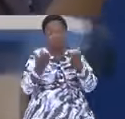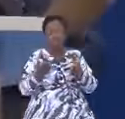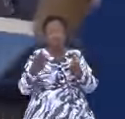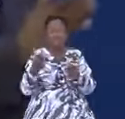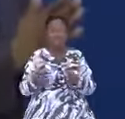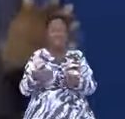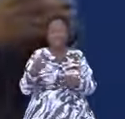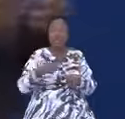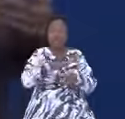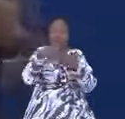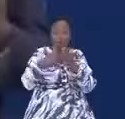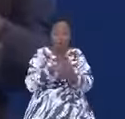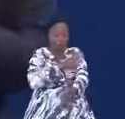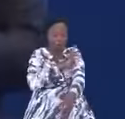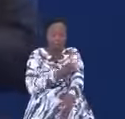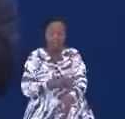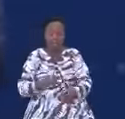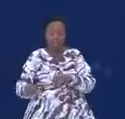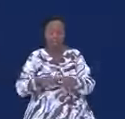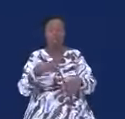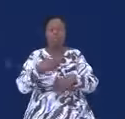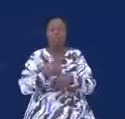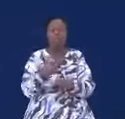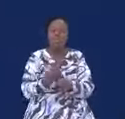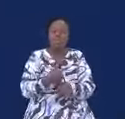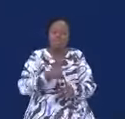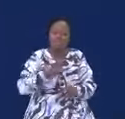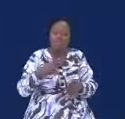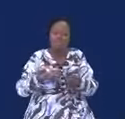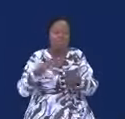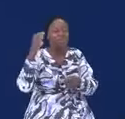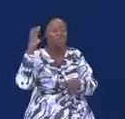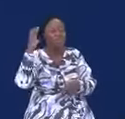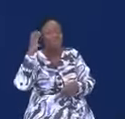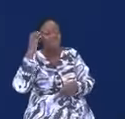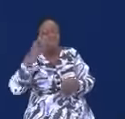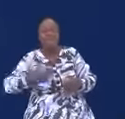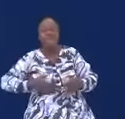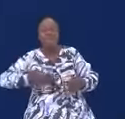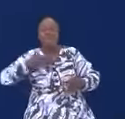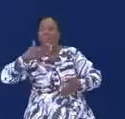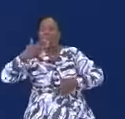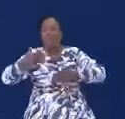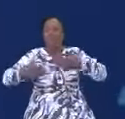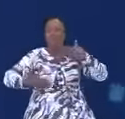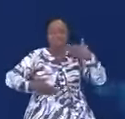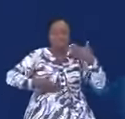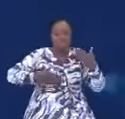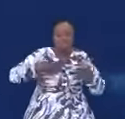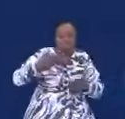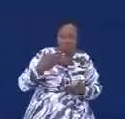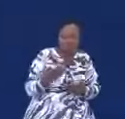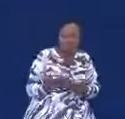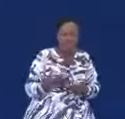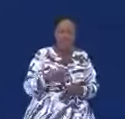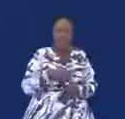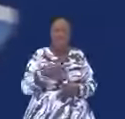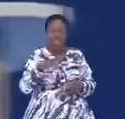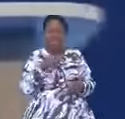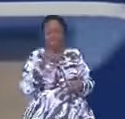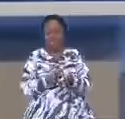lui annonce mois l'allégresse et la joie maintenant mes péchés ont apporté la tristesse et la souffrance